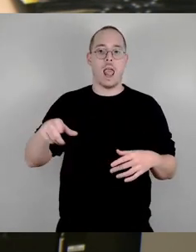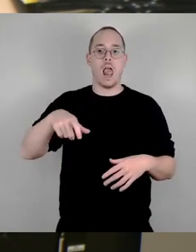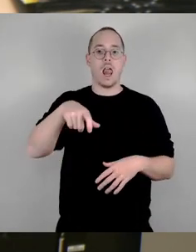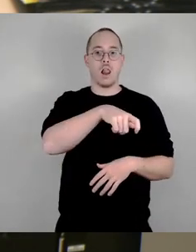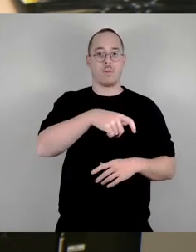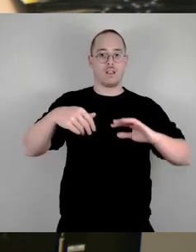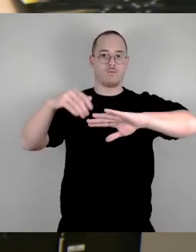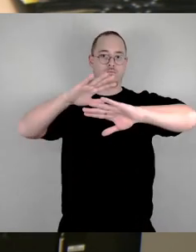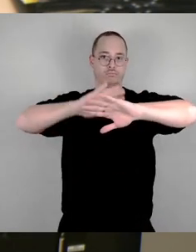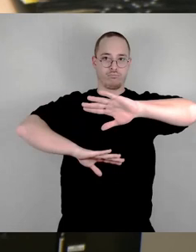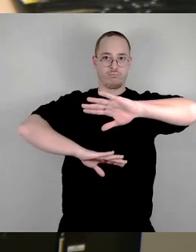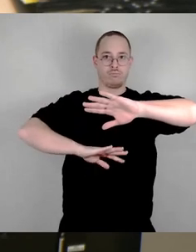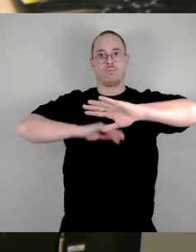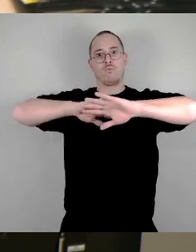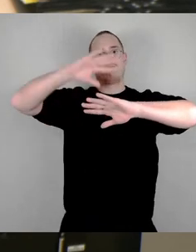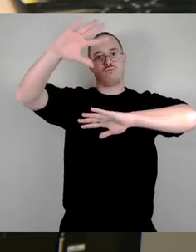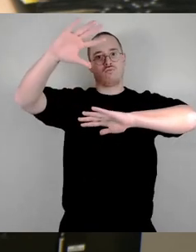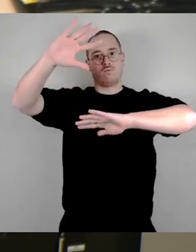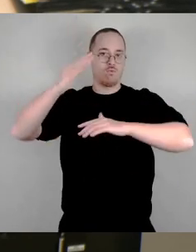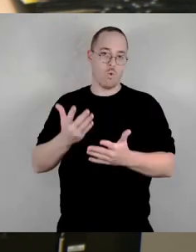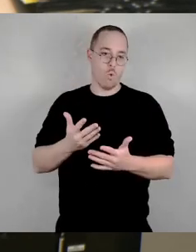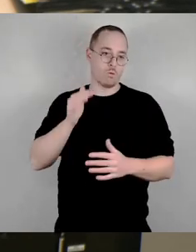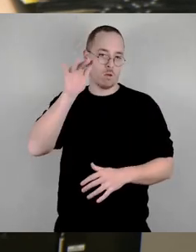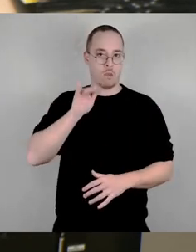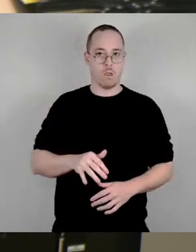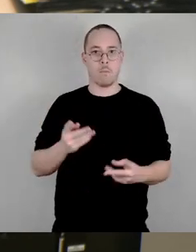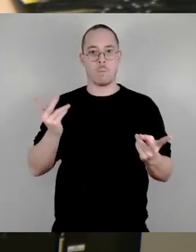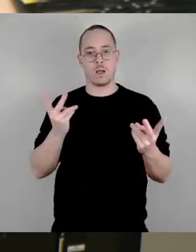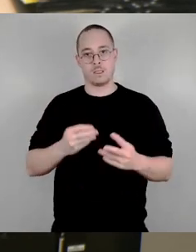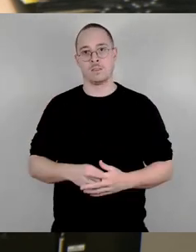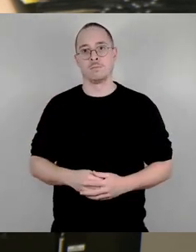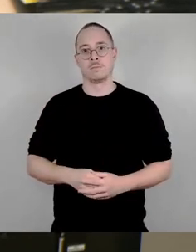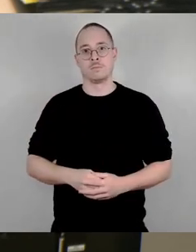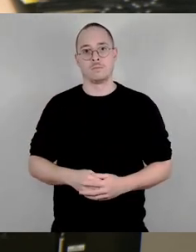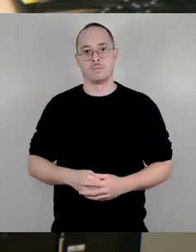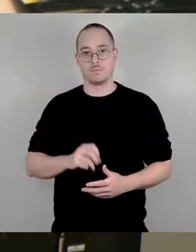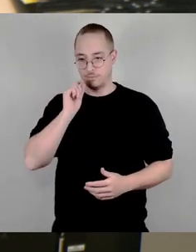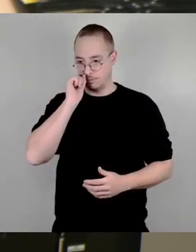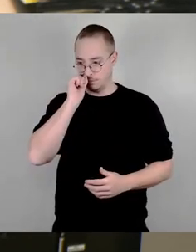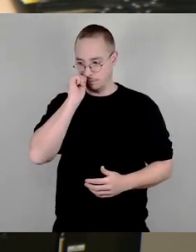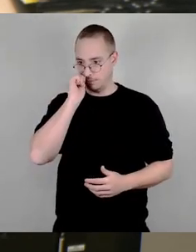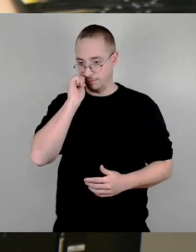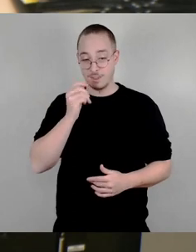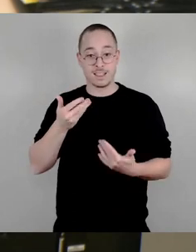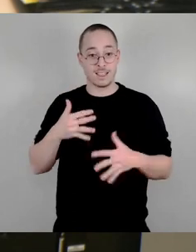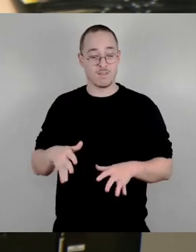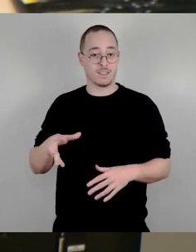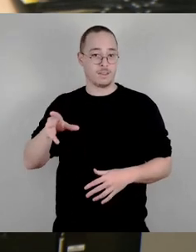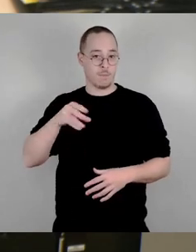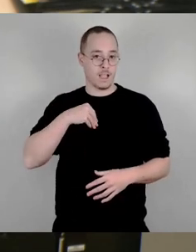Bearbeitung. Wir haben eine gemeinsame Bürgersprechstunde mit Sebastian Linder von Dresden-Rold im Alaunpark am